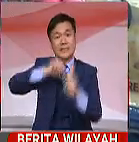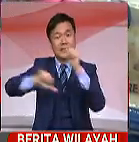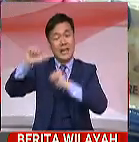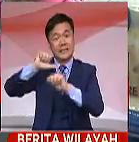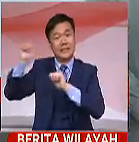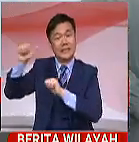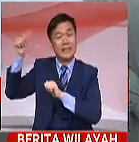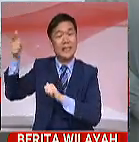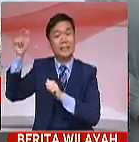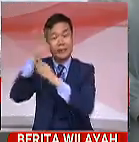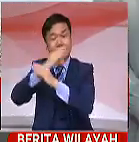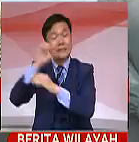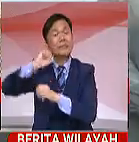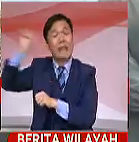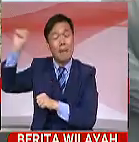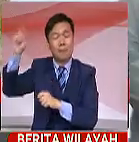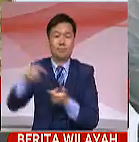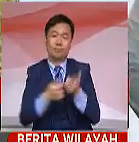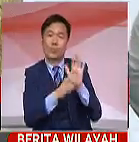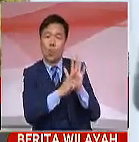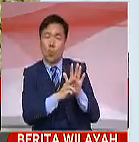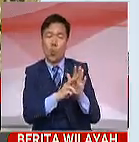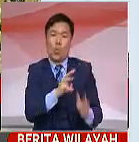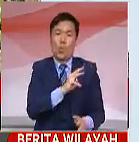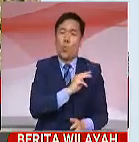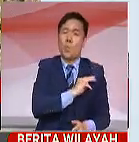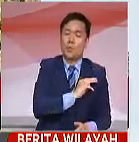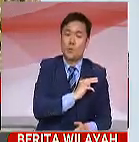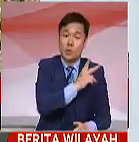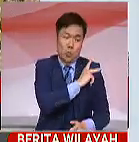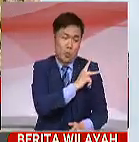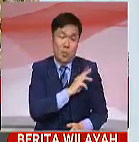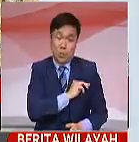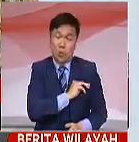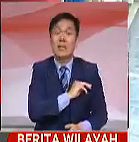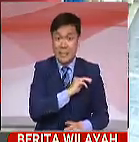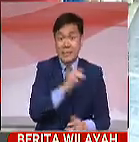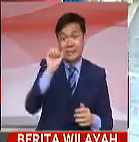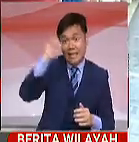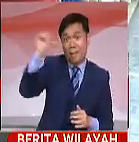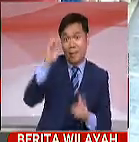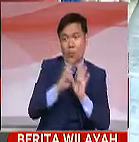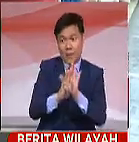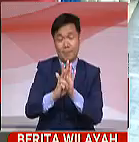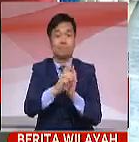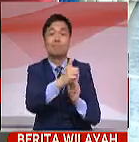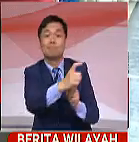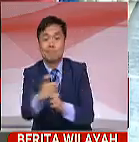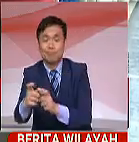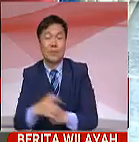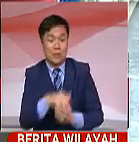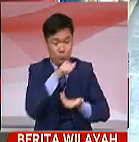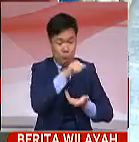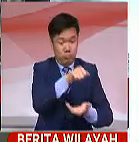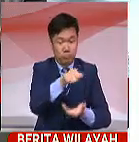Datuk Yaakob Khan, mewakili Ketua Menteri Sabah Datuk Seri Panglima Haji Jinor. Sementara itu, Datuk Yaakob berkata penyaluran